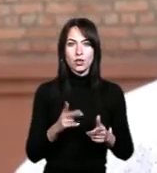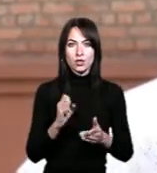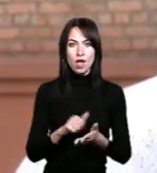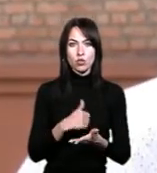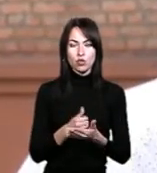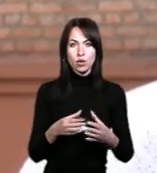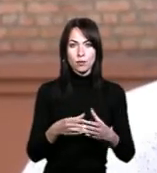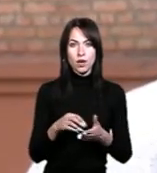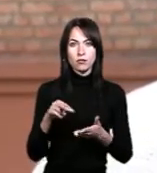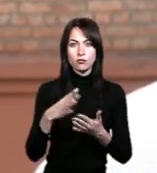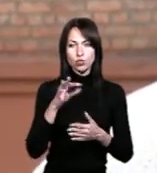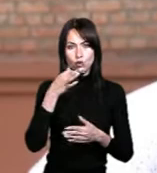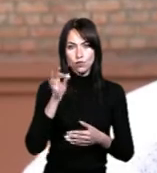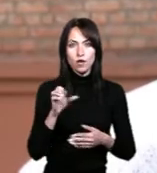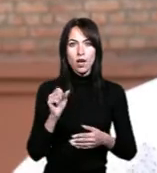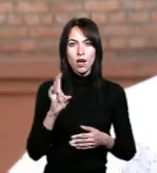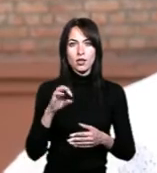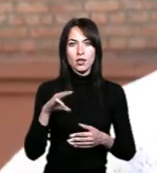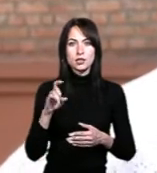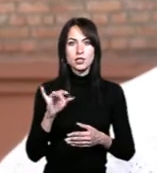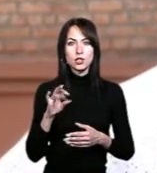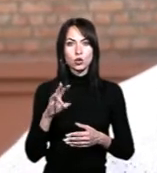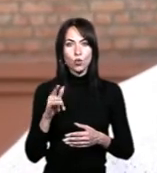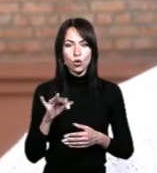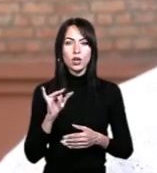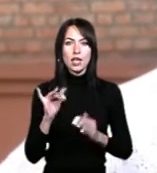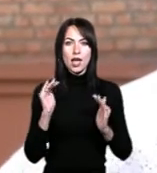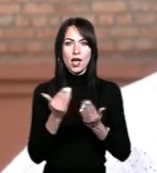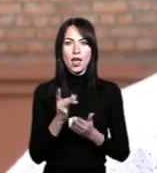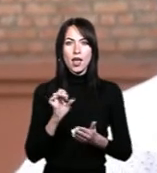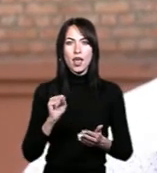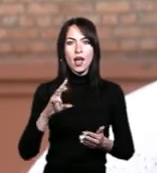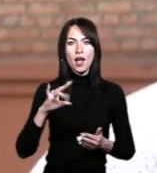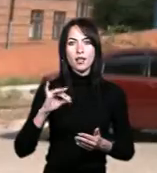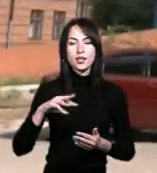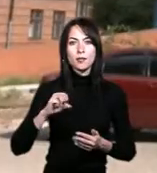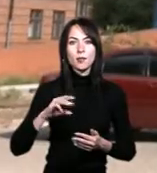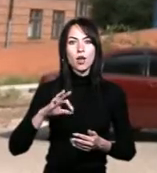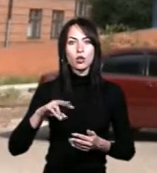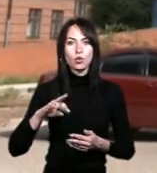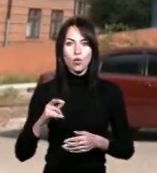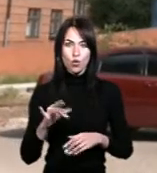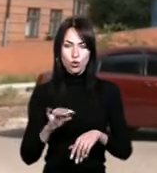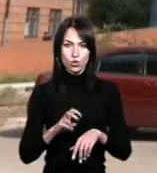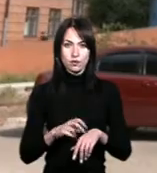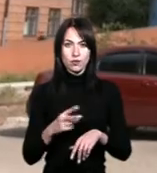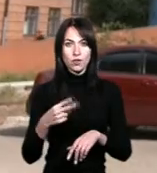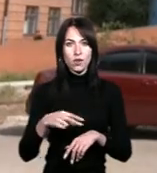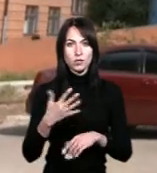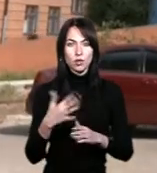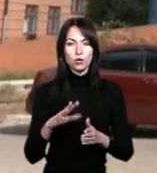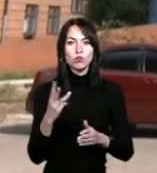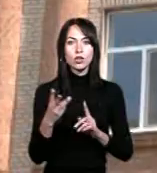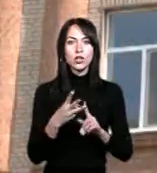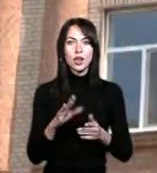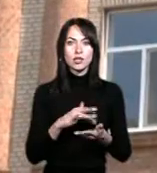стоять досвідчені анестезіологи та реаніматологи. Анестезіологи, реаніматологи. 25-та стала третьою